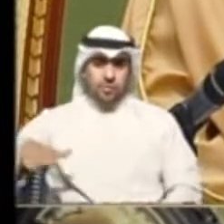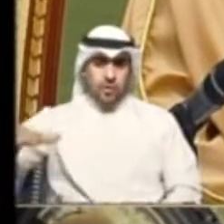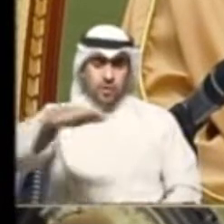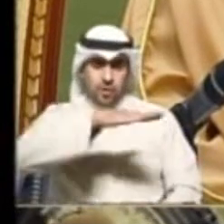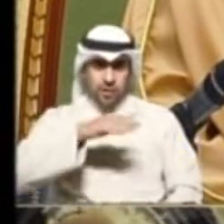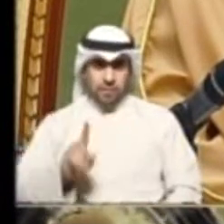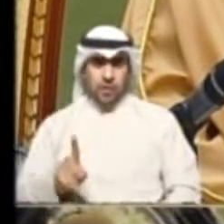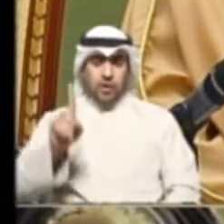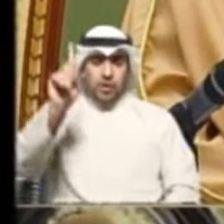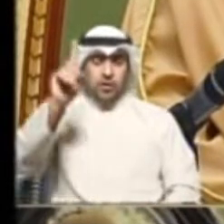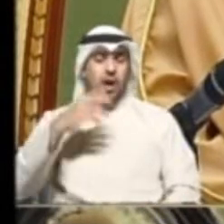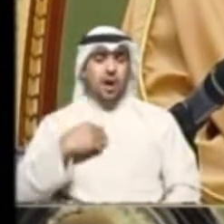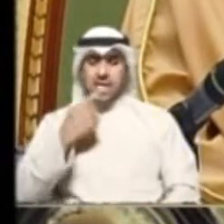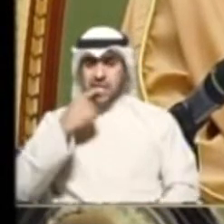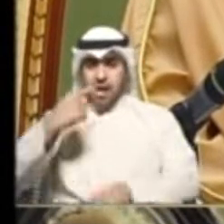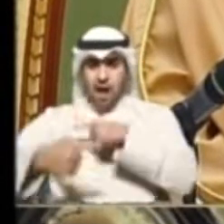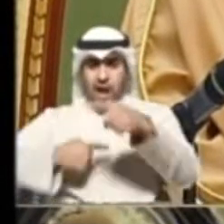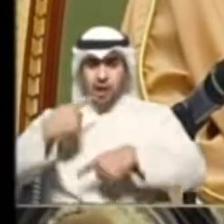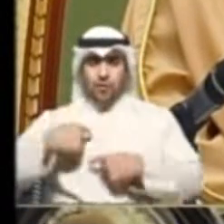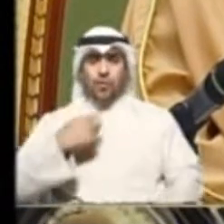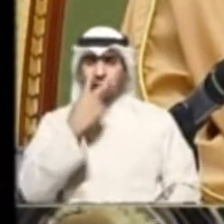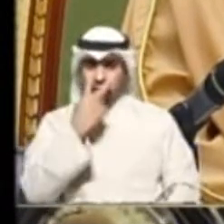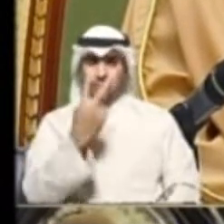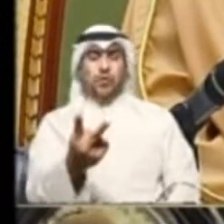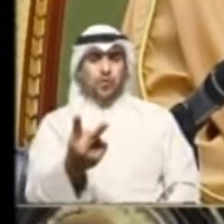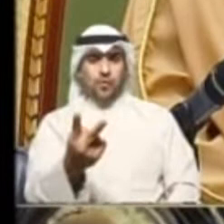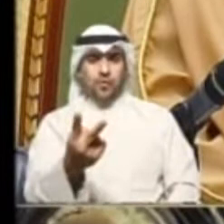والسداد، وان اراكم كل سنه ان شاء الله